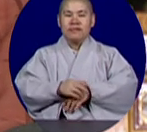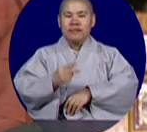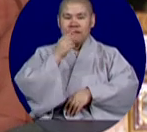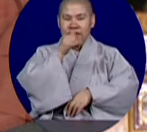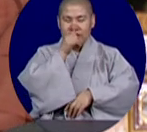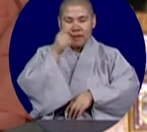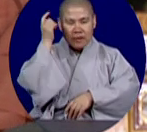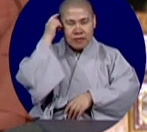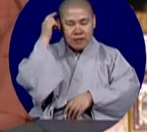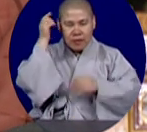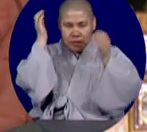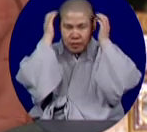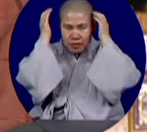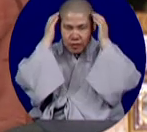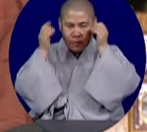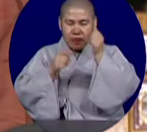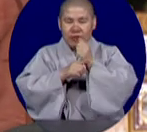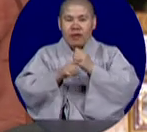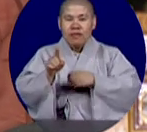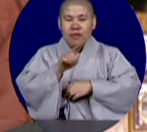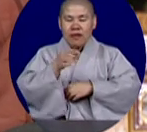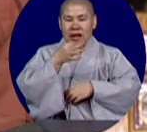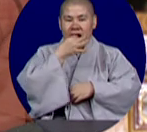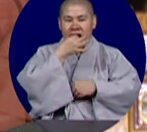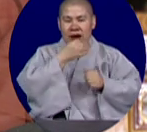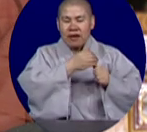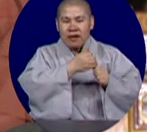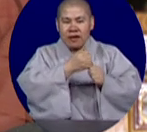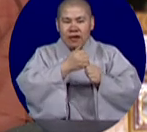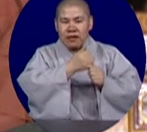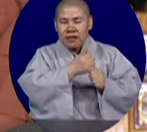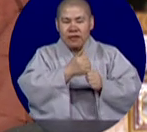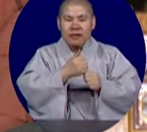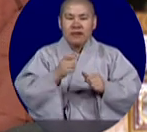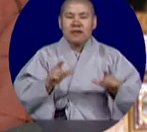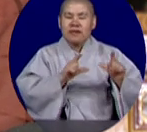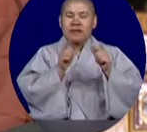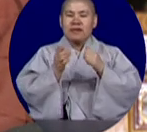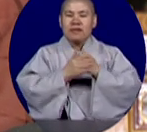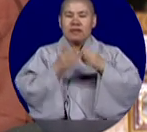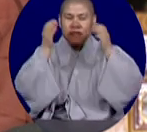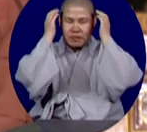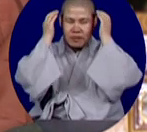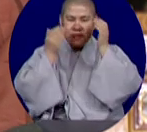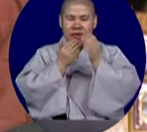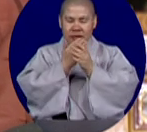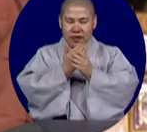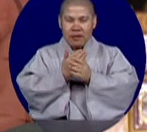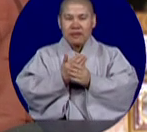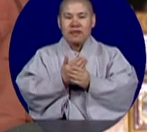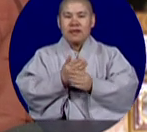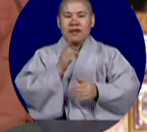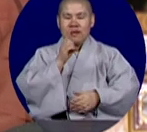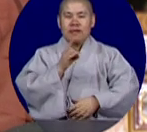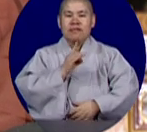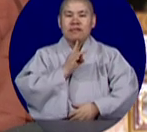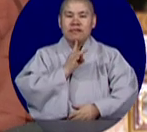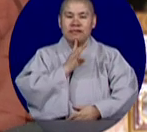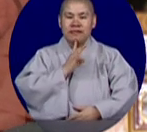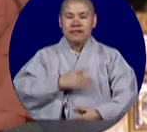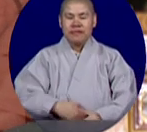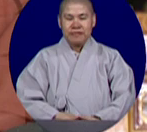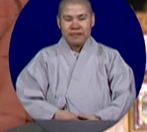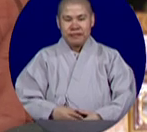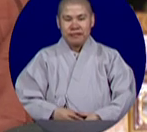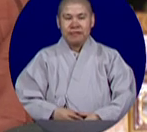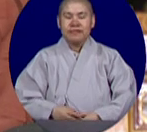중생이 왜 고통받느냐? 이 탐욕에 끌려서 사니까 거기서 고통이 오는 겁니다. 그거 하나뿐이에요.